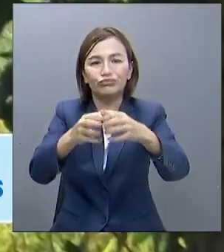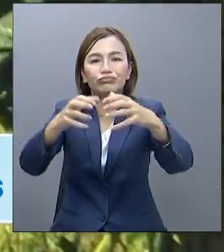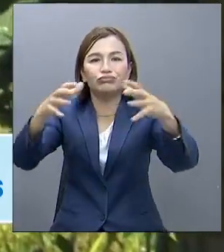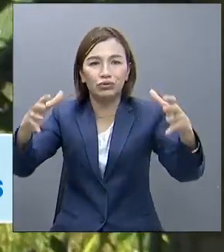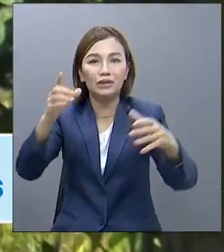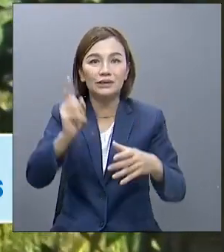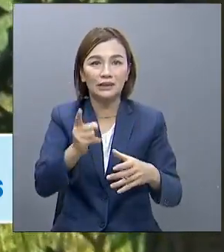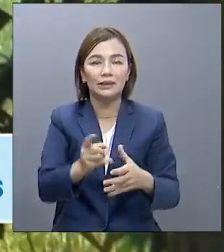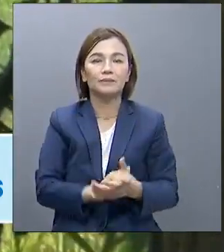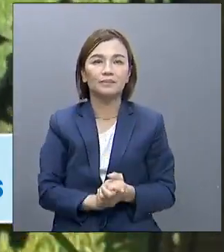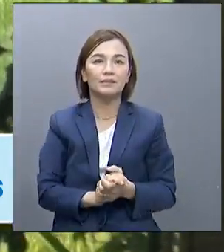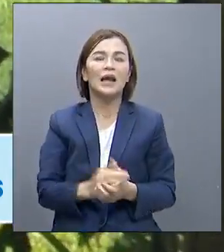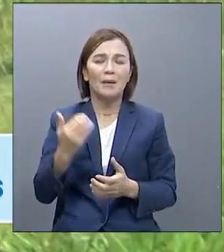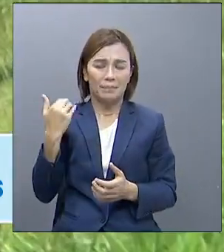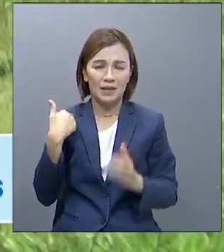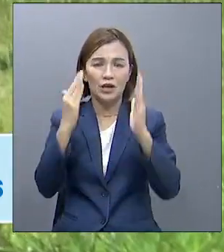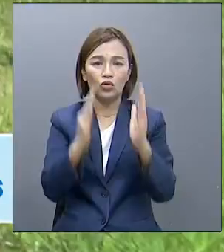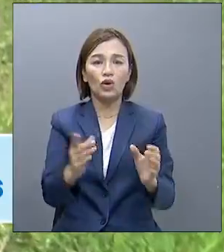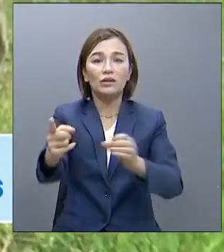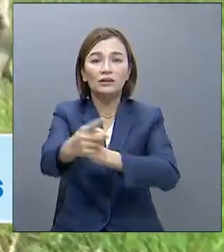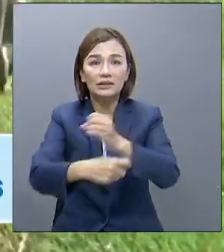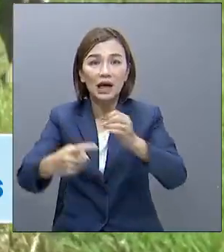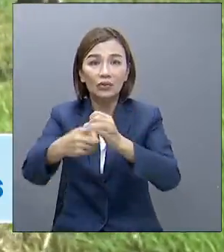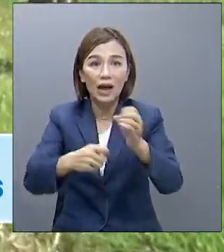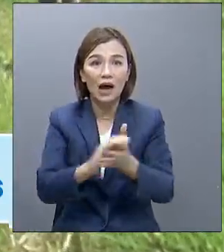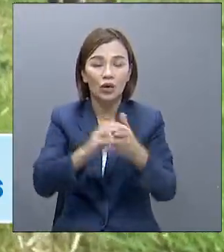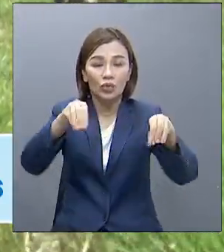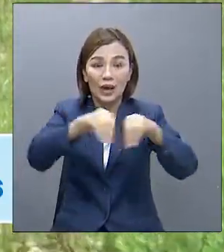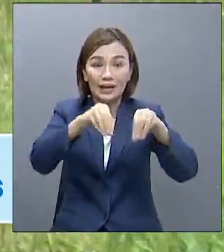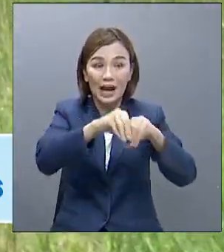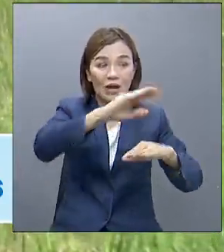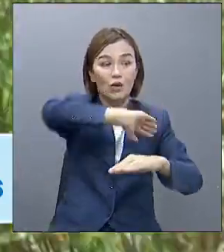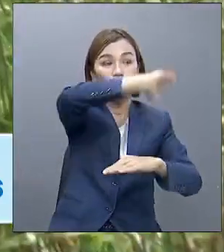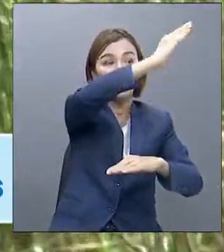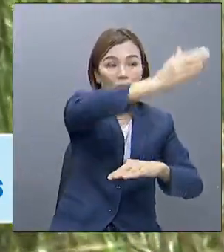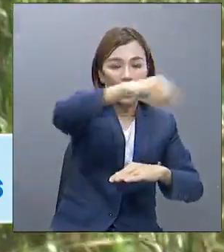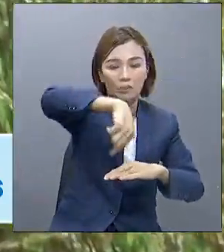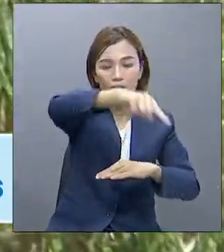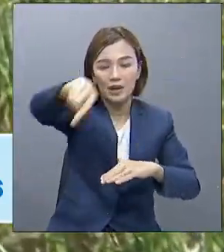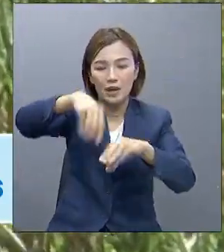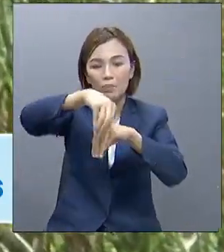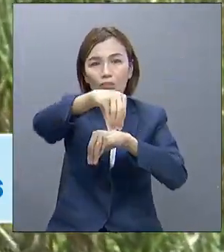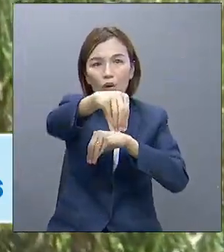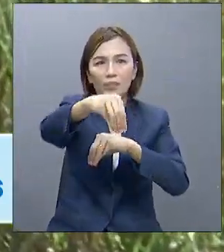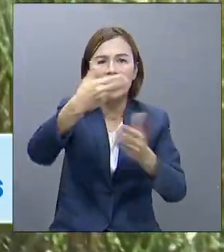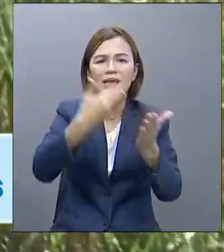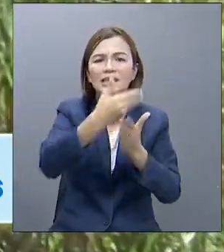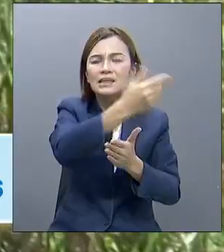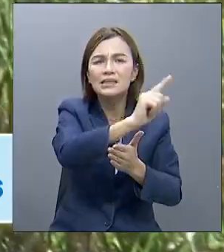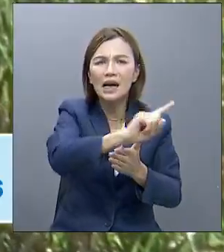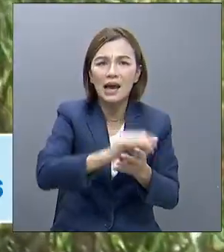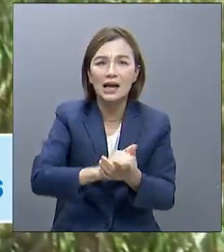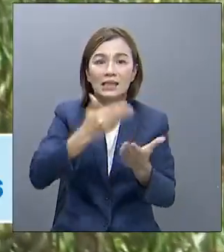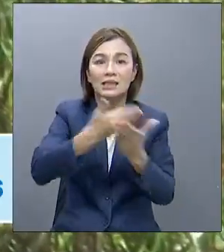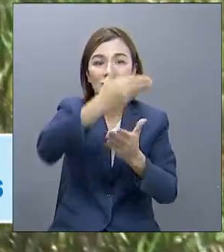ล่าสุดก็มีชาวนาหลายคนนะคะที่มีแปลงนาข้าวอยู่รอบๆดอนปู่ตาลงทุนซื้อแบตเตอรี่แล้วก็ซื้อหม้อแป